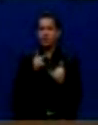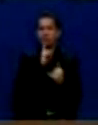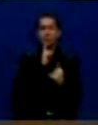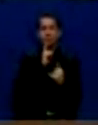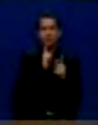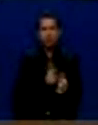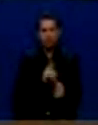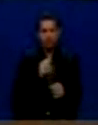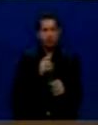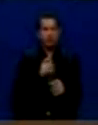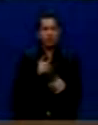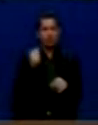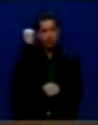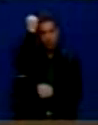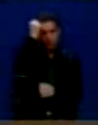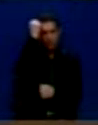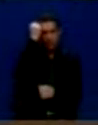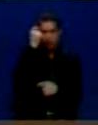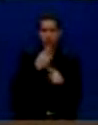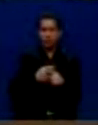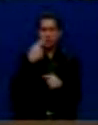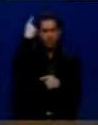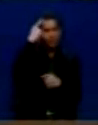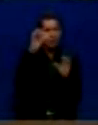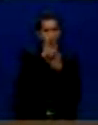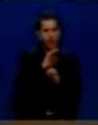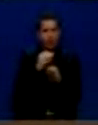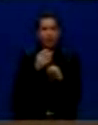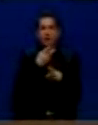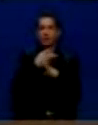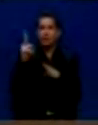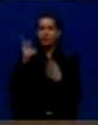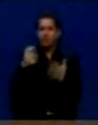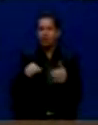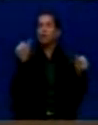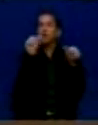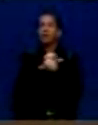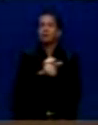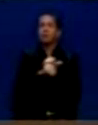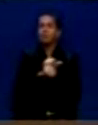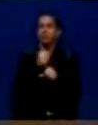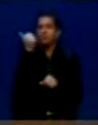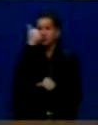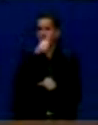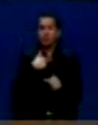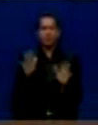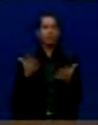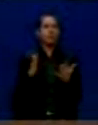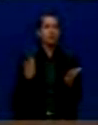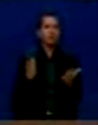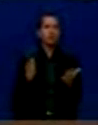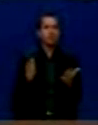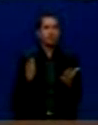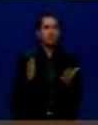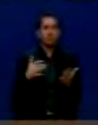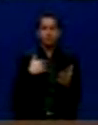luftuar për Kosovën, e që nuk jeni as shqiptar e as shtetas të Kosovës, keni bërë gabim sepse ne nuk e bëjmë një gjë të tillë. Madje i fusim